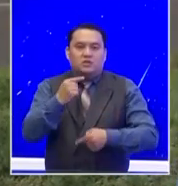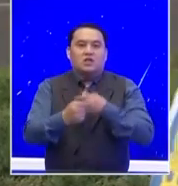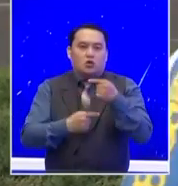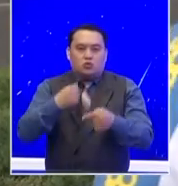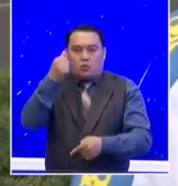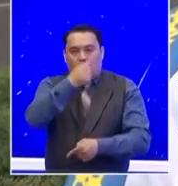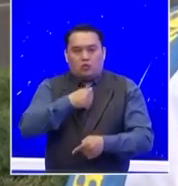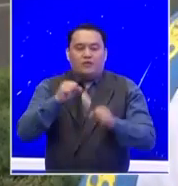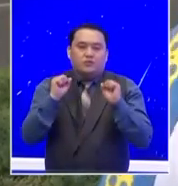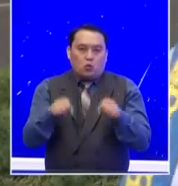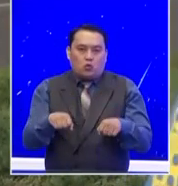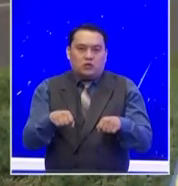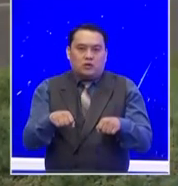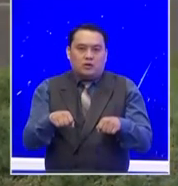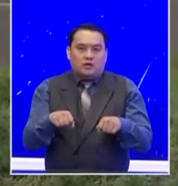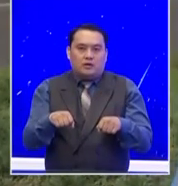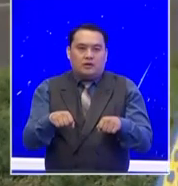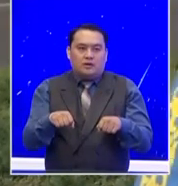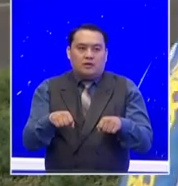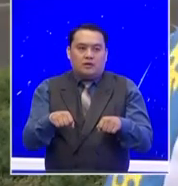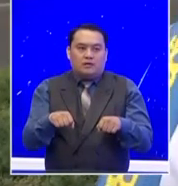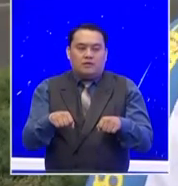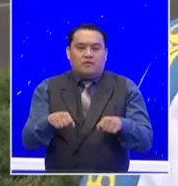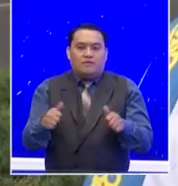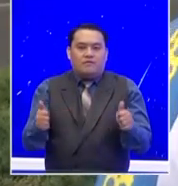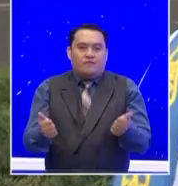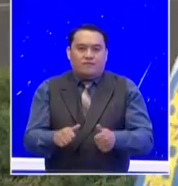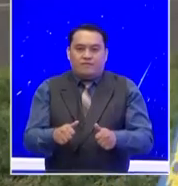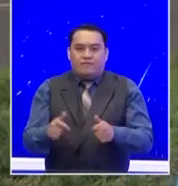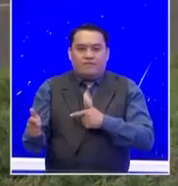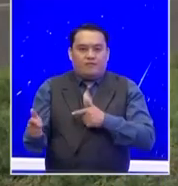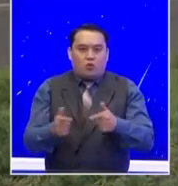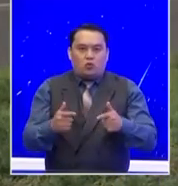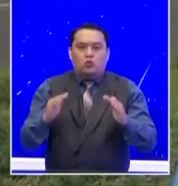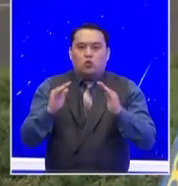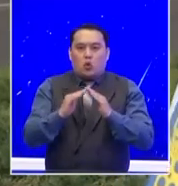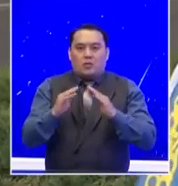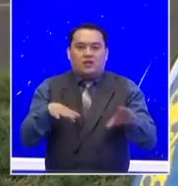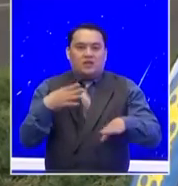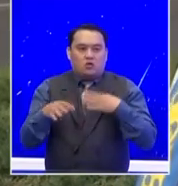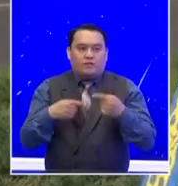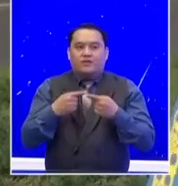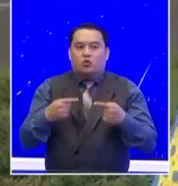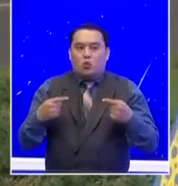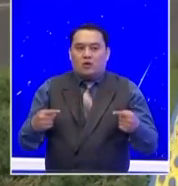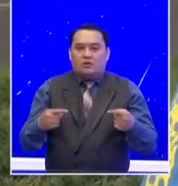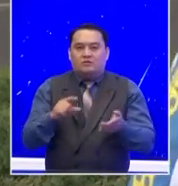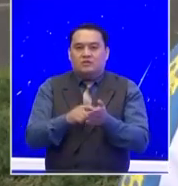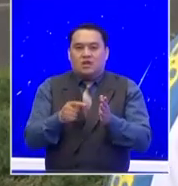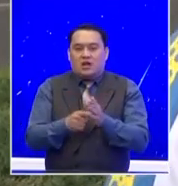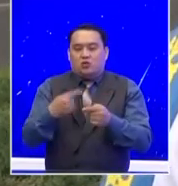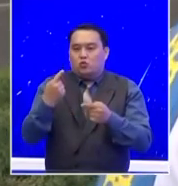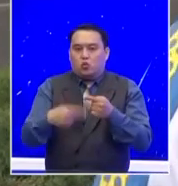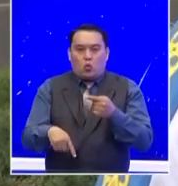Наверное. Теперь сейчас ребята не все в высшей форме. Дома тренировка совсем в зале, тренировка